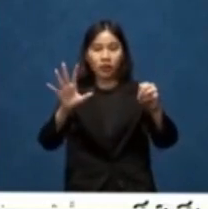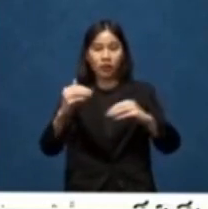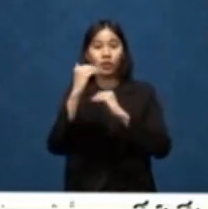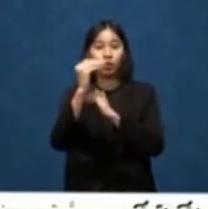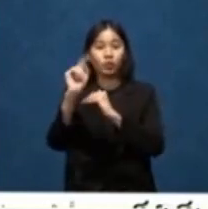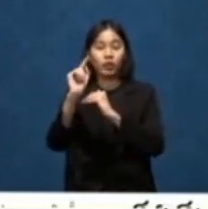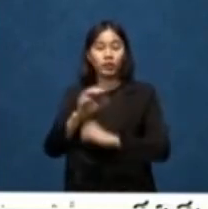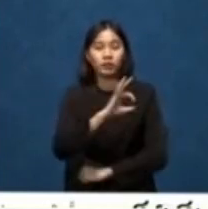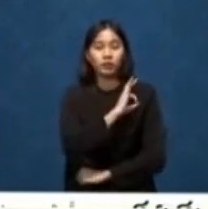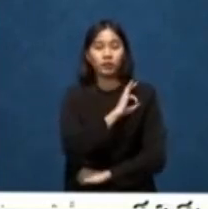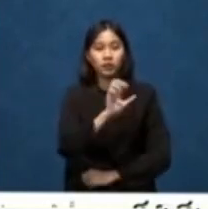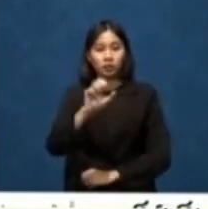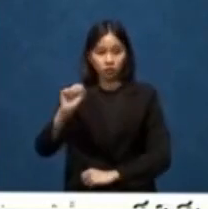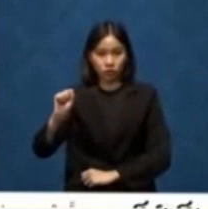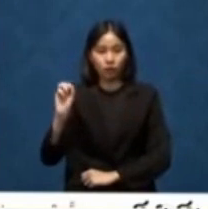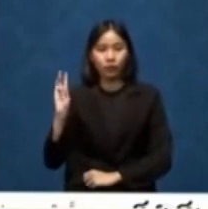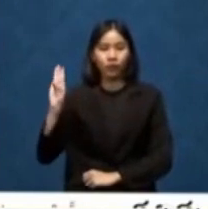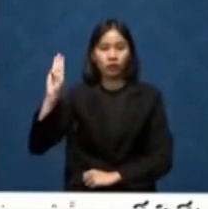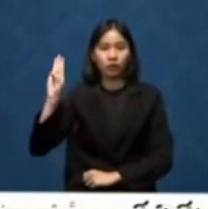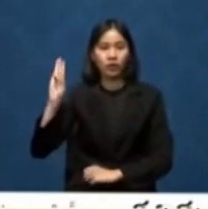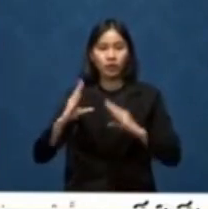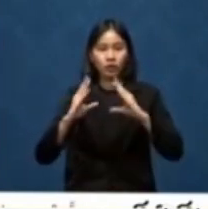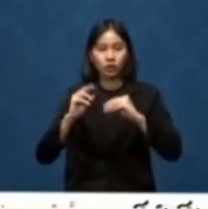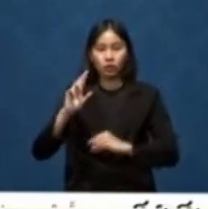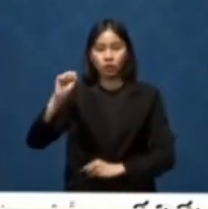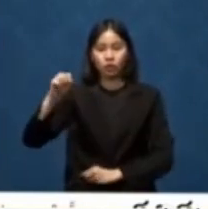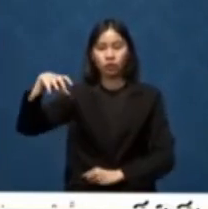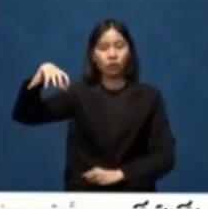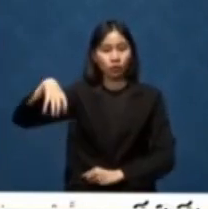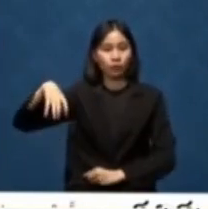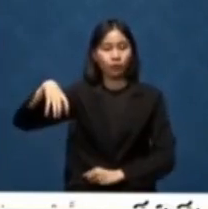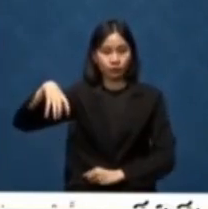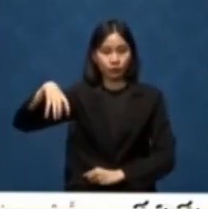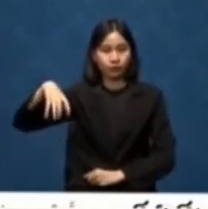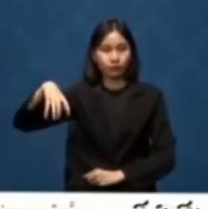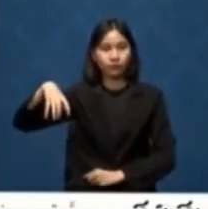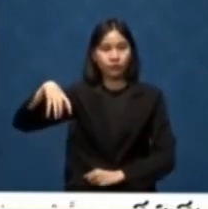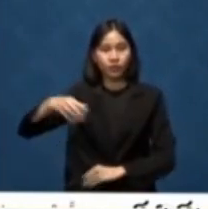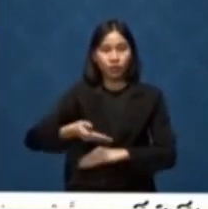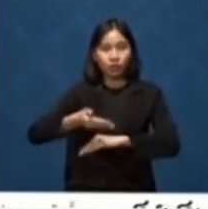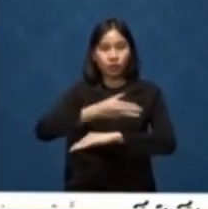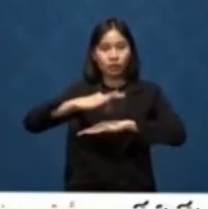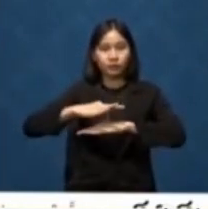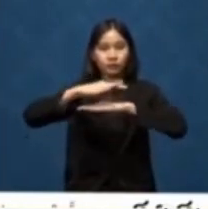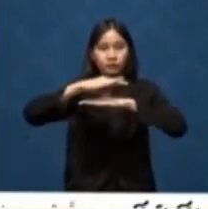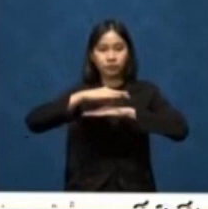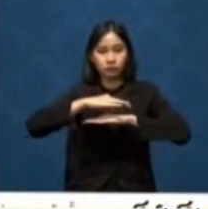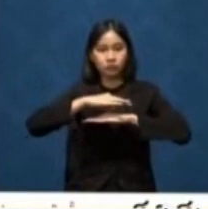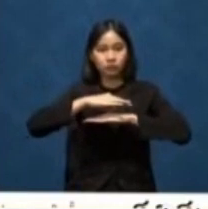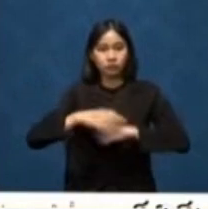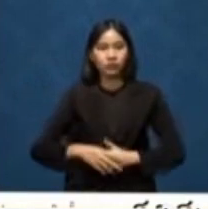ไทยมาตรา 115กำหนดให้สมาชิกสภาผู้แทนราษฎรต้องปฏิญาณตนในที่ประชุม